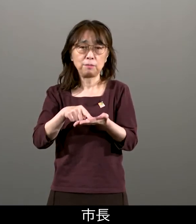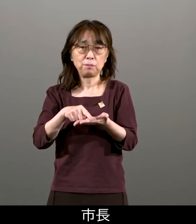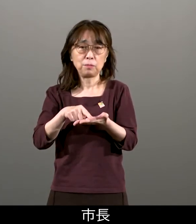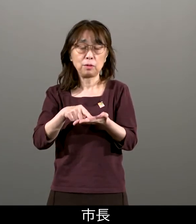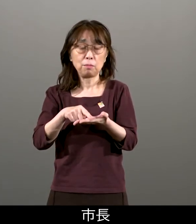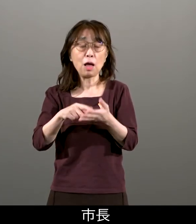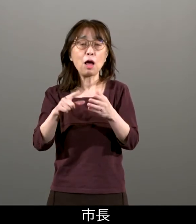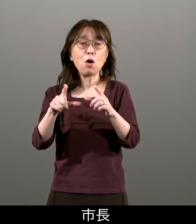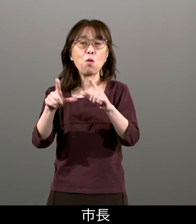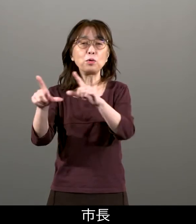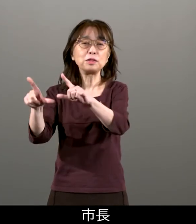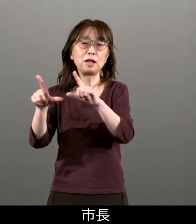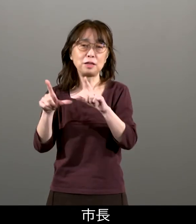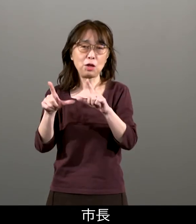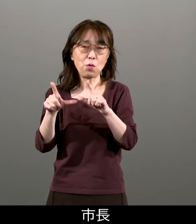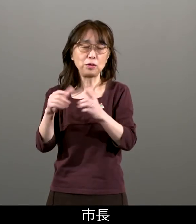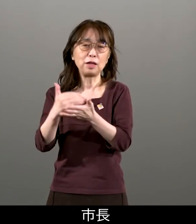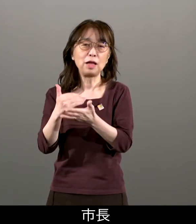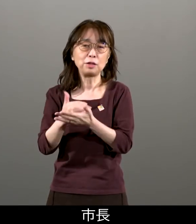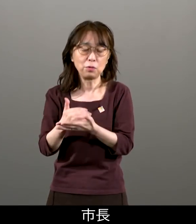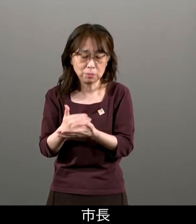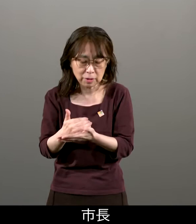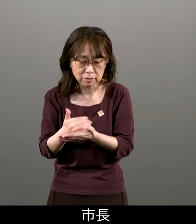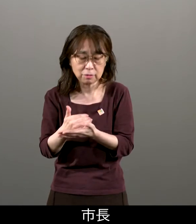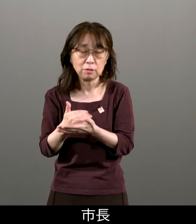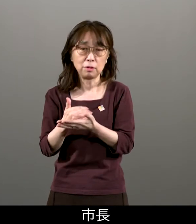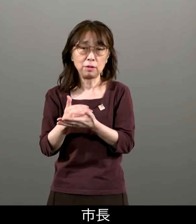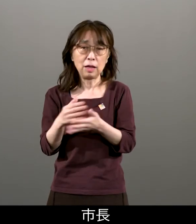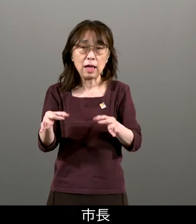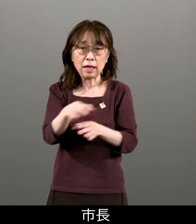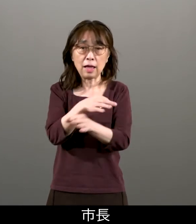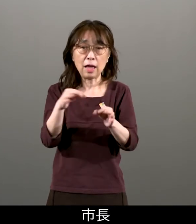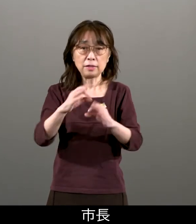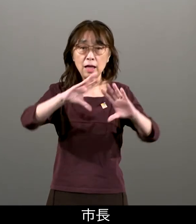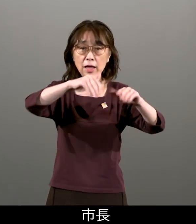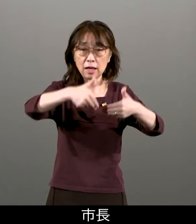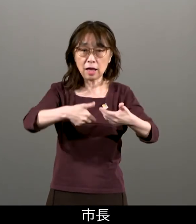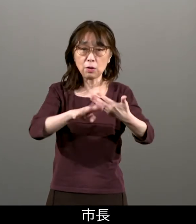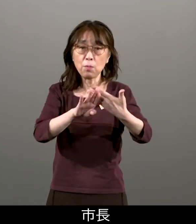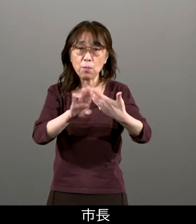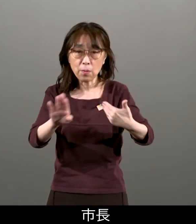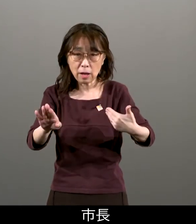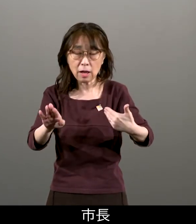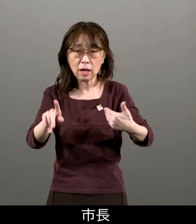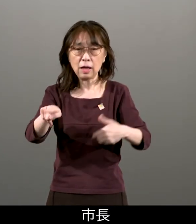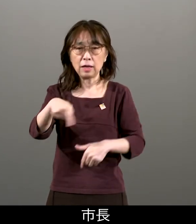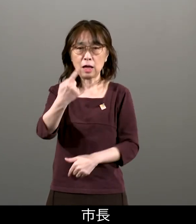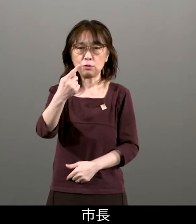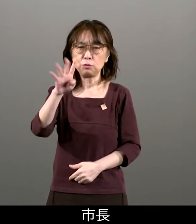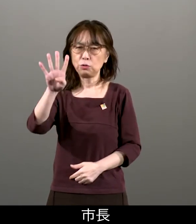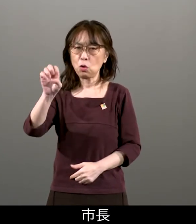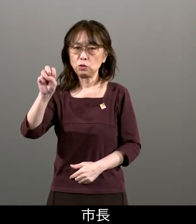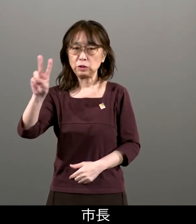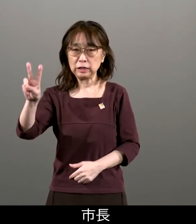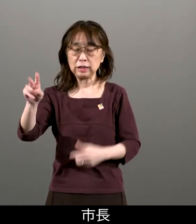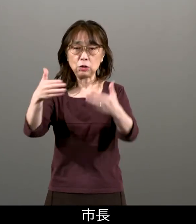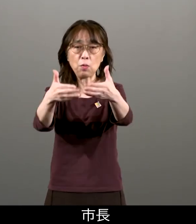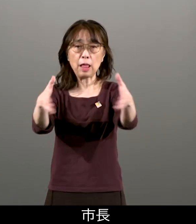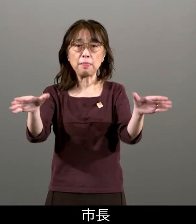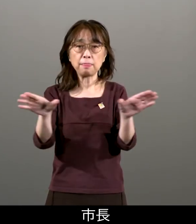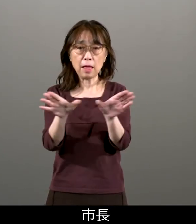お知らせをいただいたところであります。また経済界をはじめとする142の団体